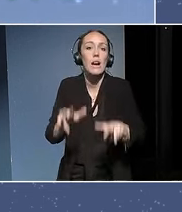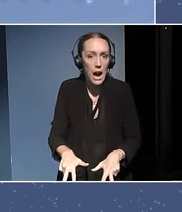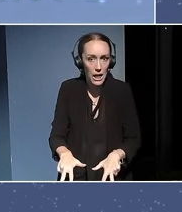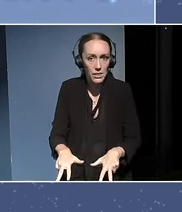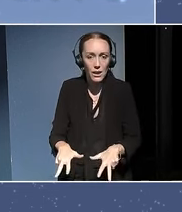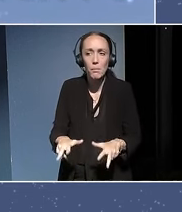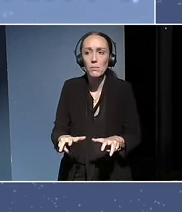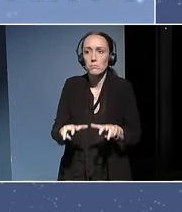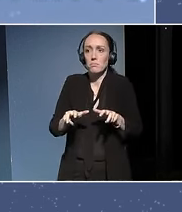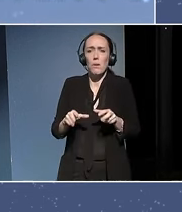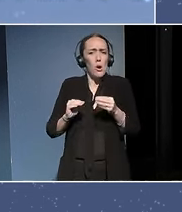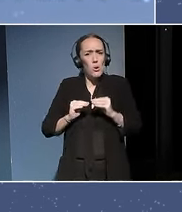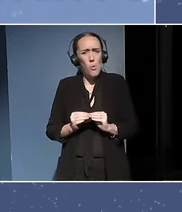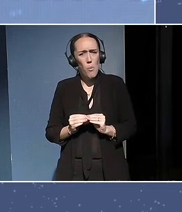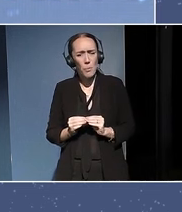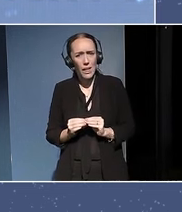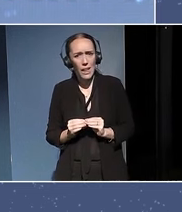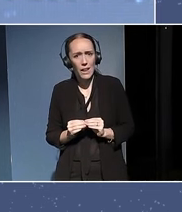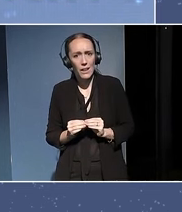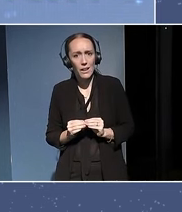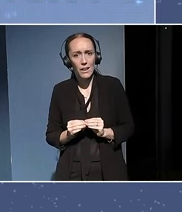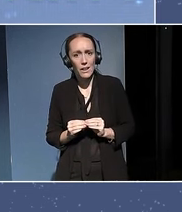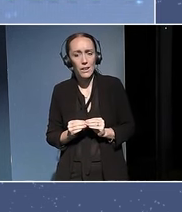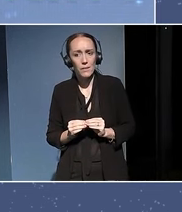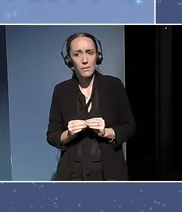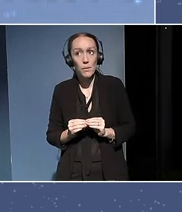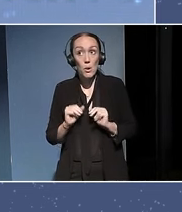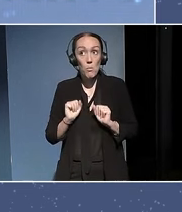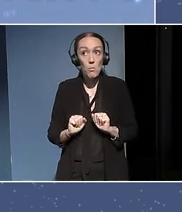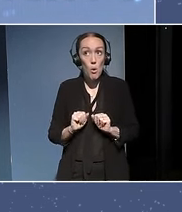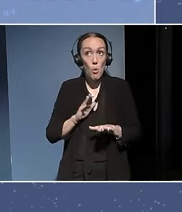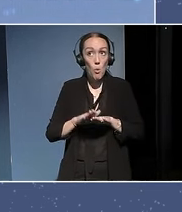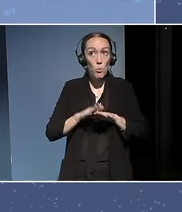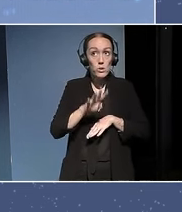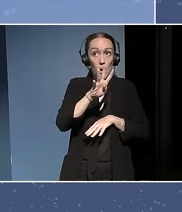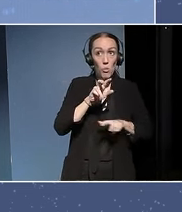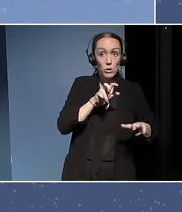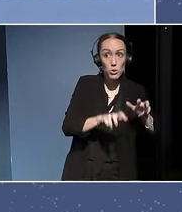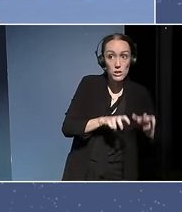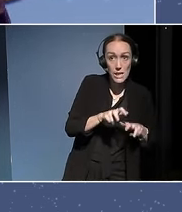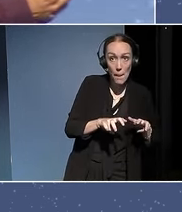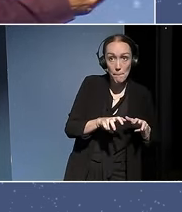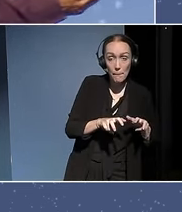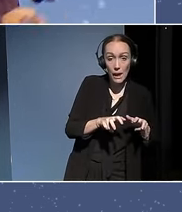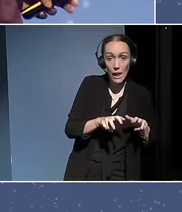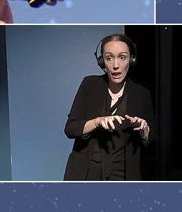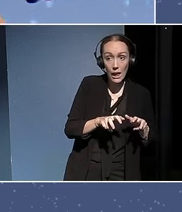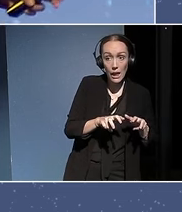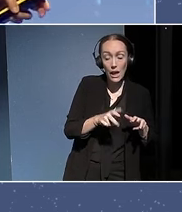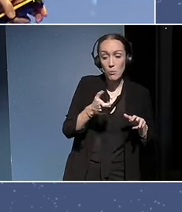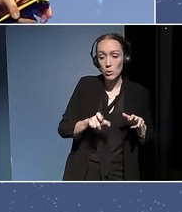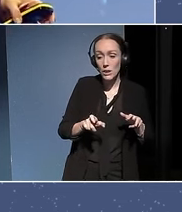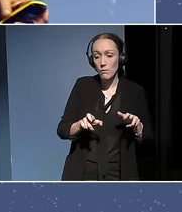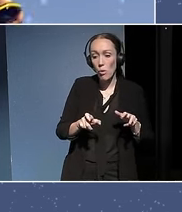fa può essere quadrupede un dinosauro teropode sono tutti